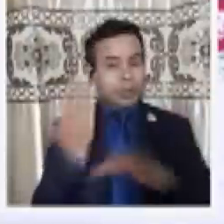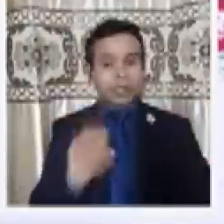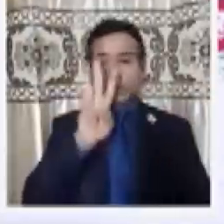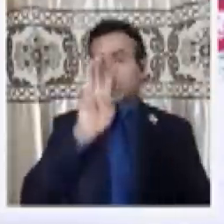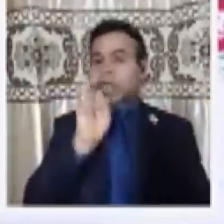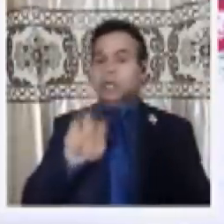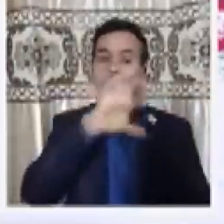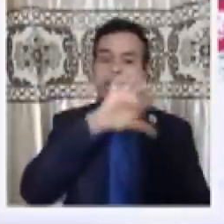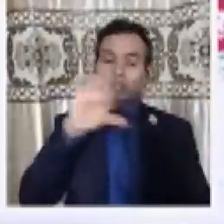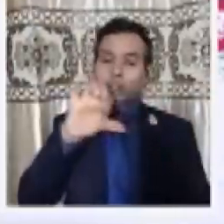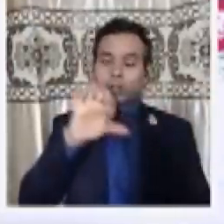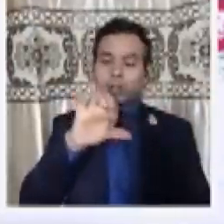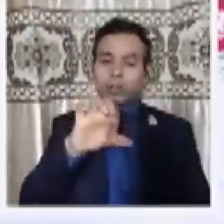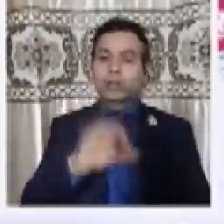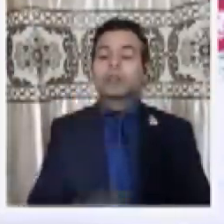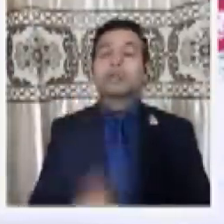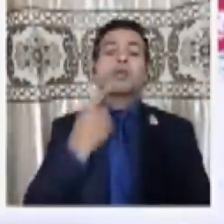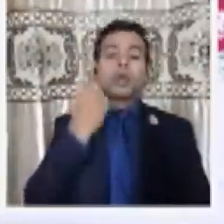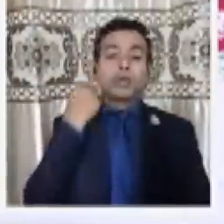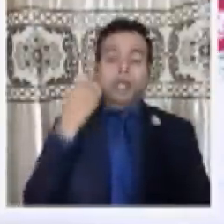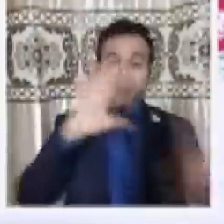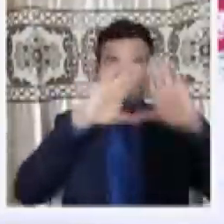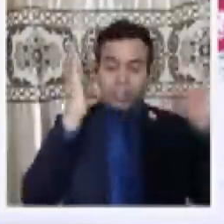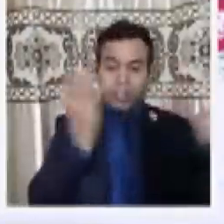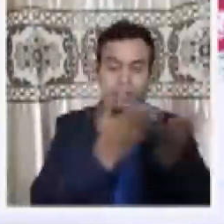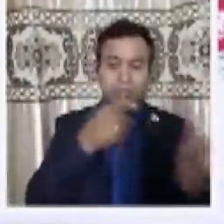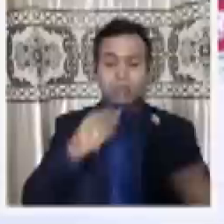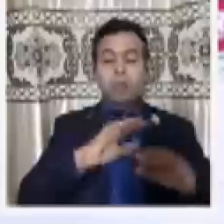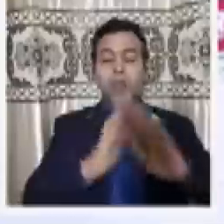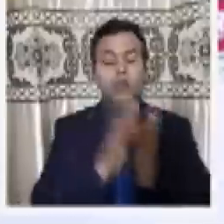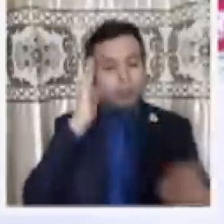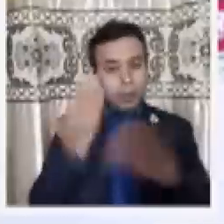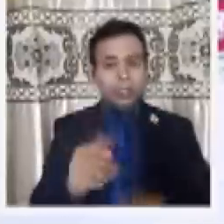1,15,302 জন। বিশ্বে মৃত্যুবরণ করেছে 24 ঘন্টায়